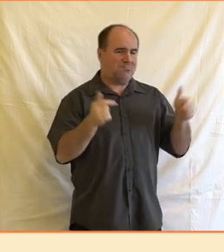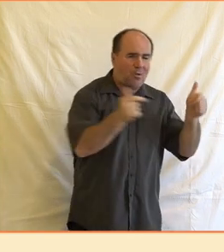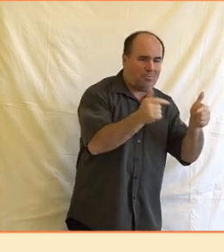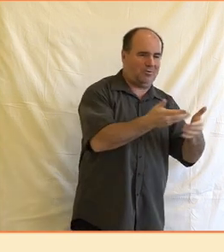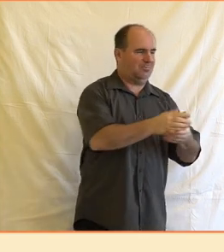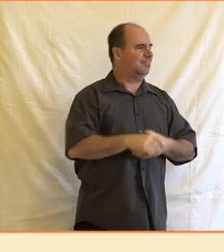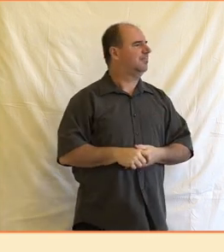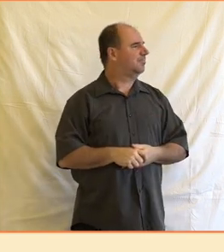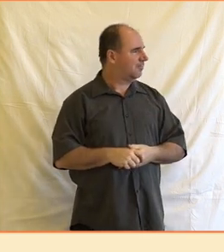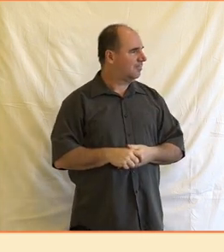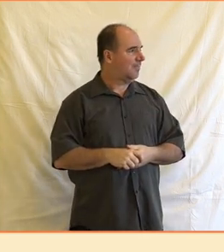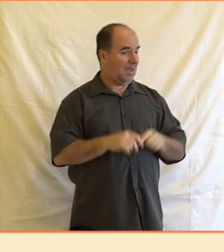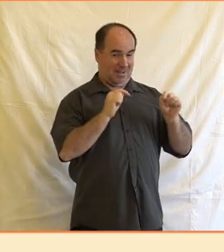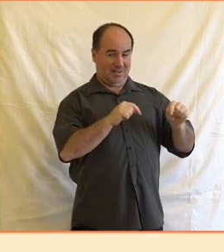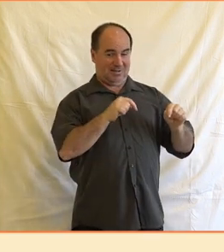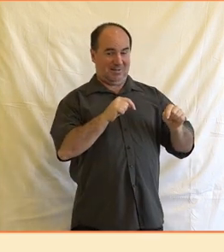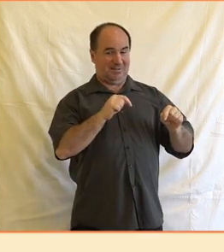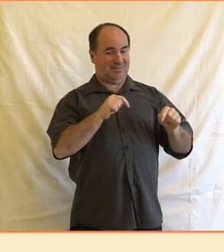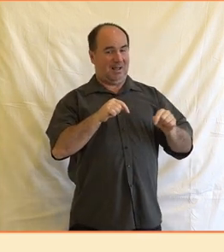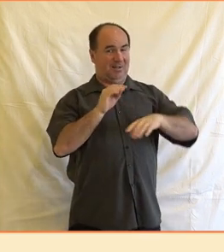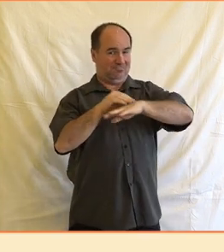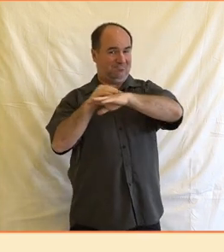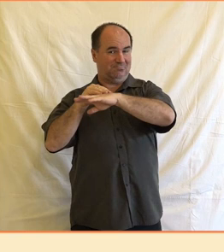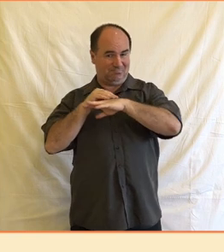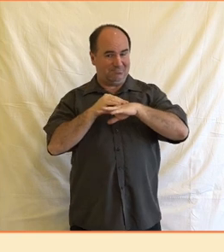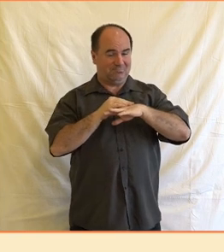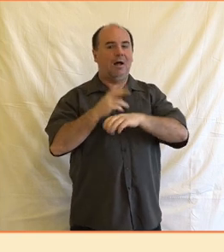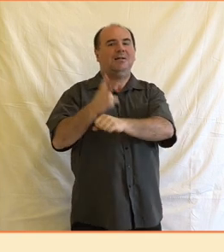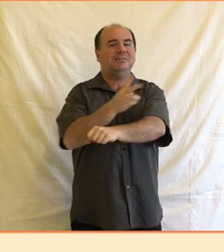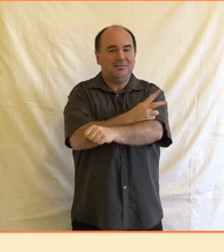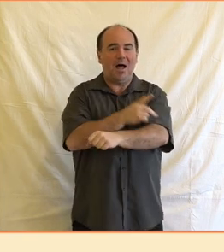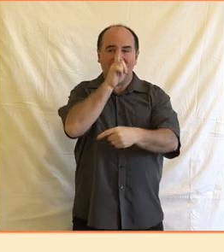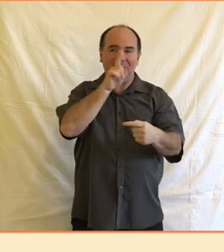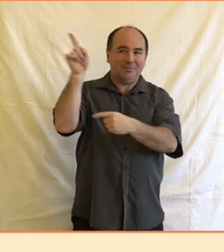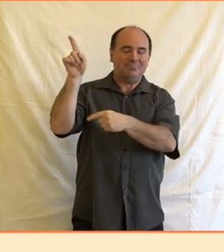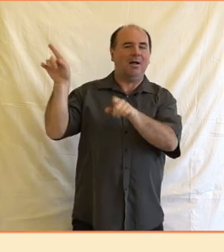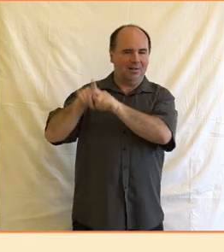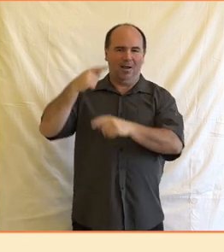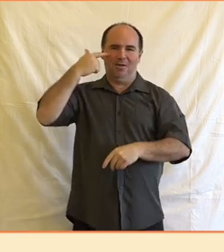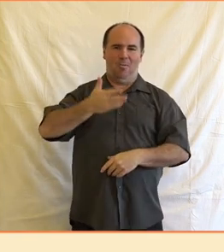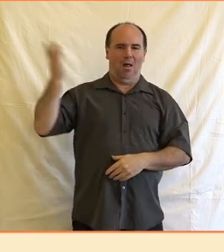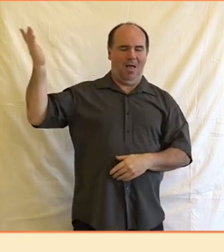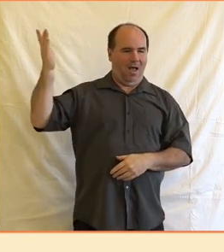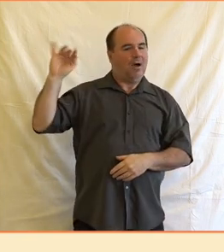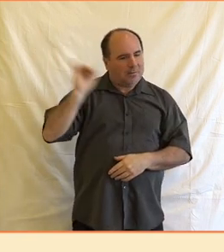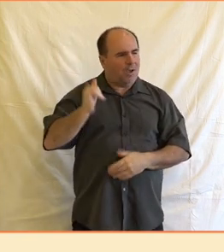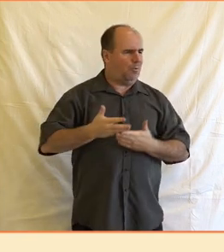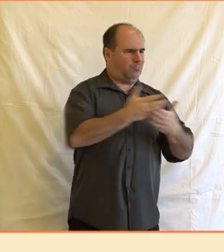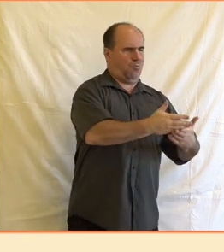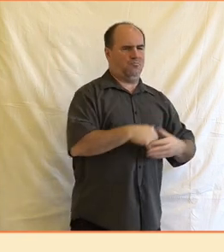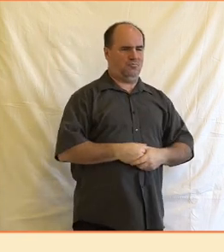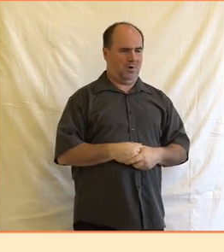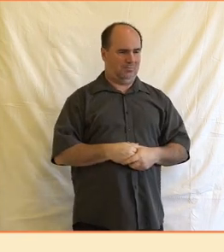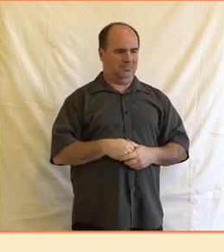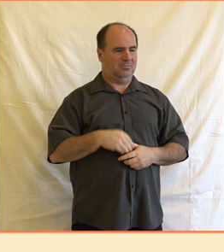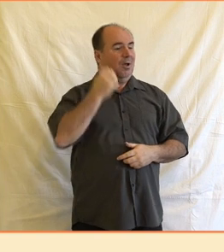jenom připomenul, že do značné míry na to třeba spoléhá i stát, který třeba v době, kdy probíhaly registrace k